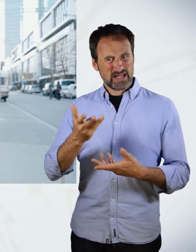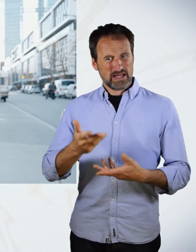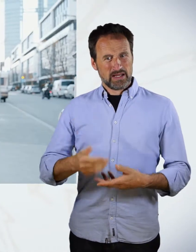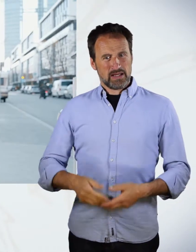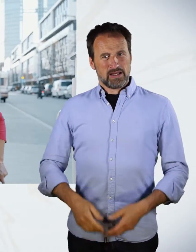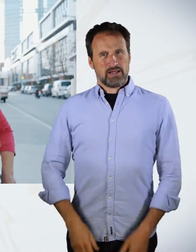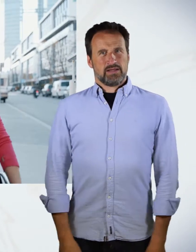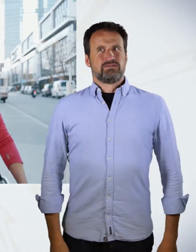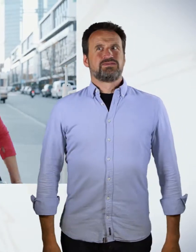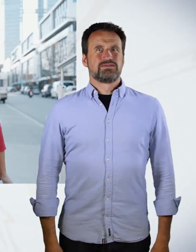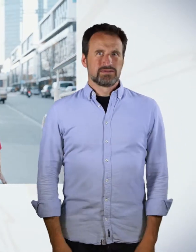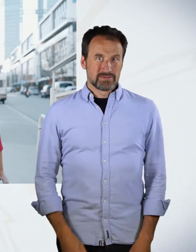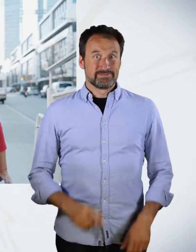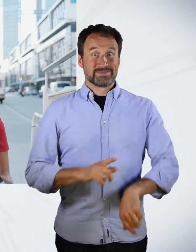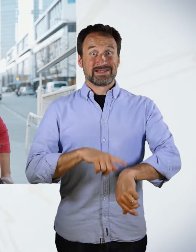Die Zeit hat gestartet.